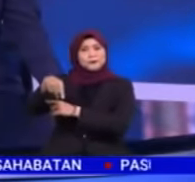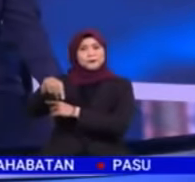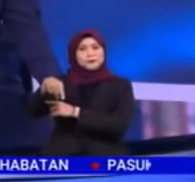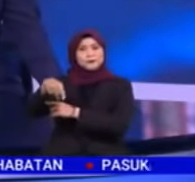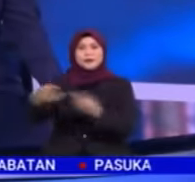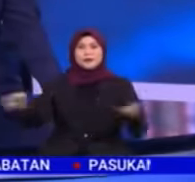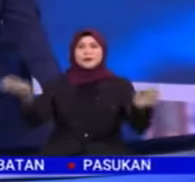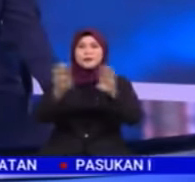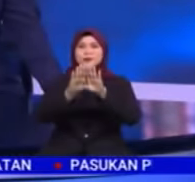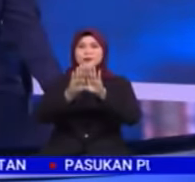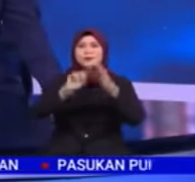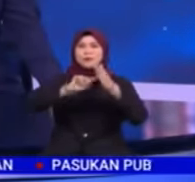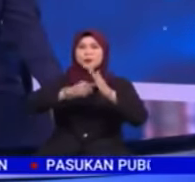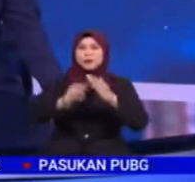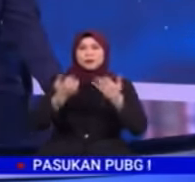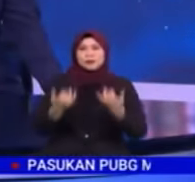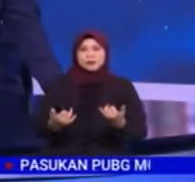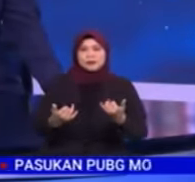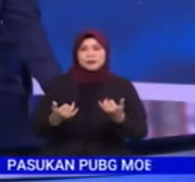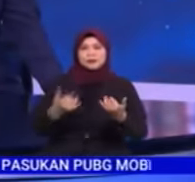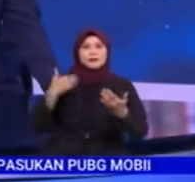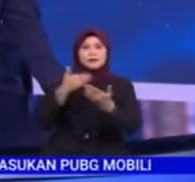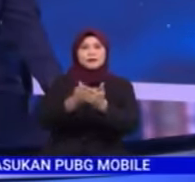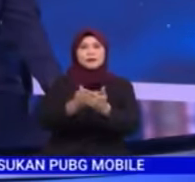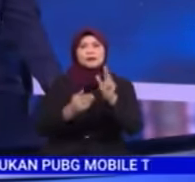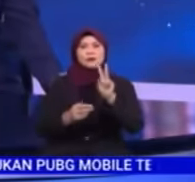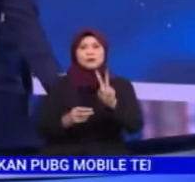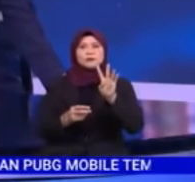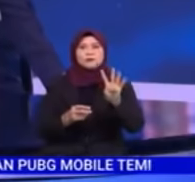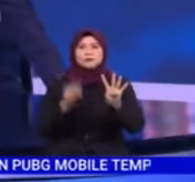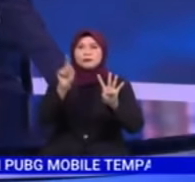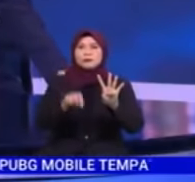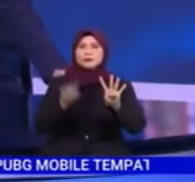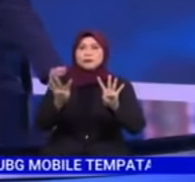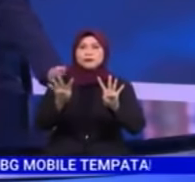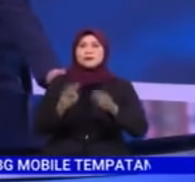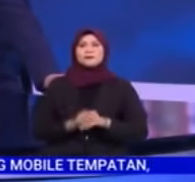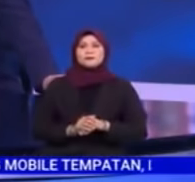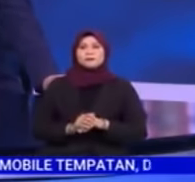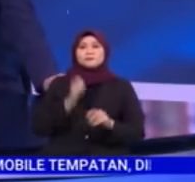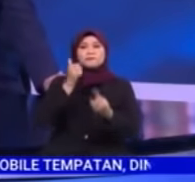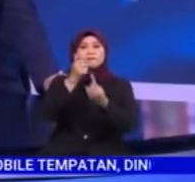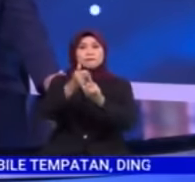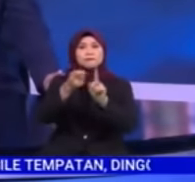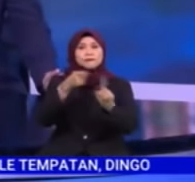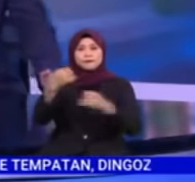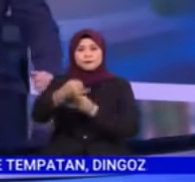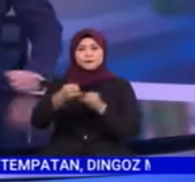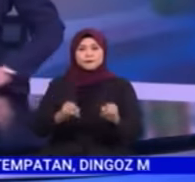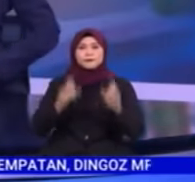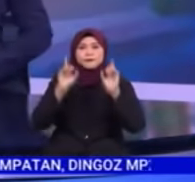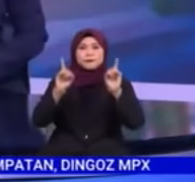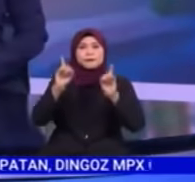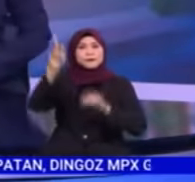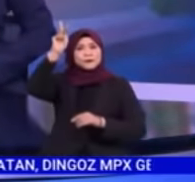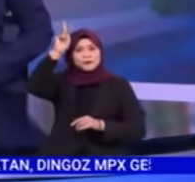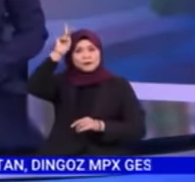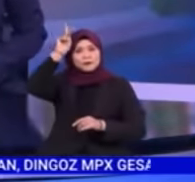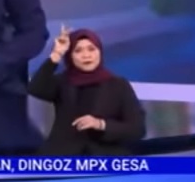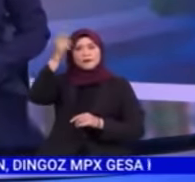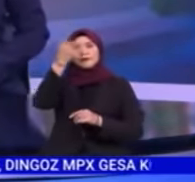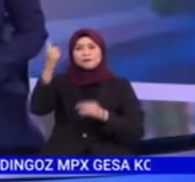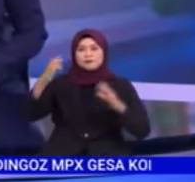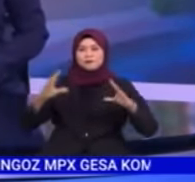ditutup bermula hari ini sehingga 24april arahan dikeluarkan jabatan pendidikan Negeri jvn Plankton